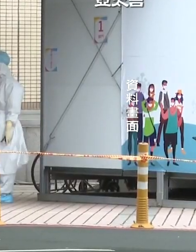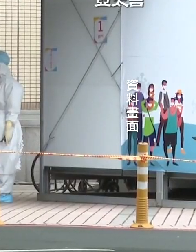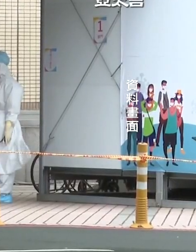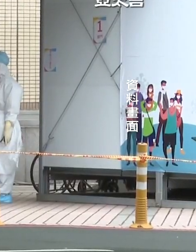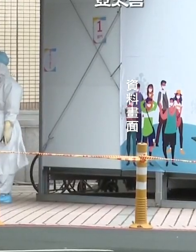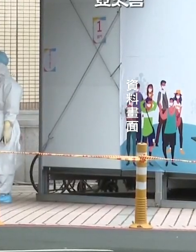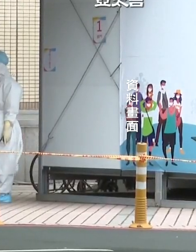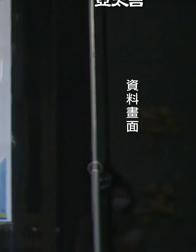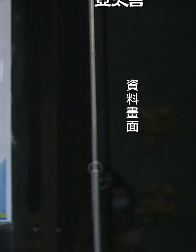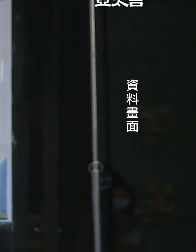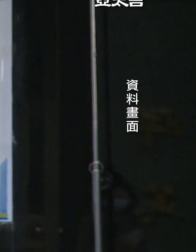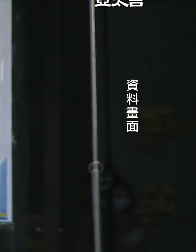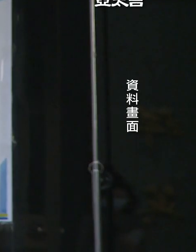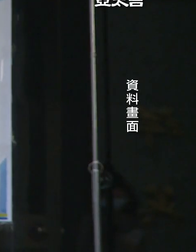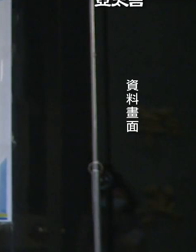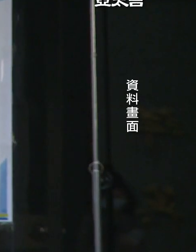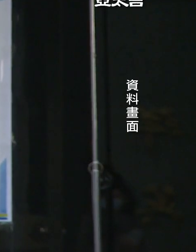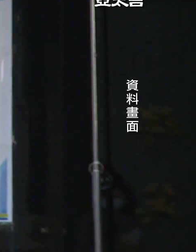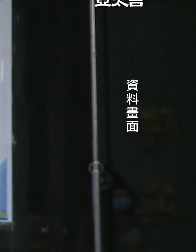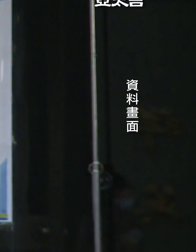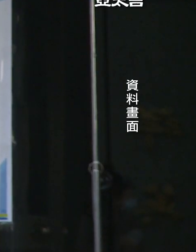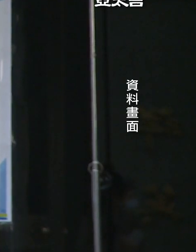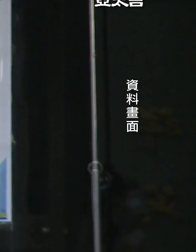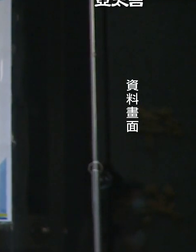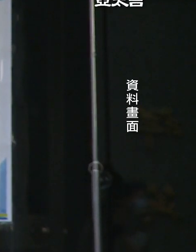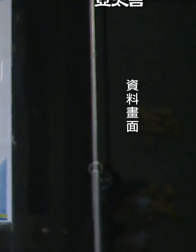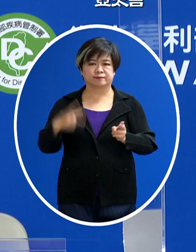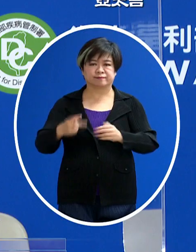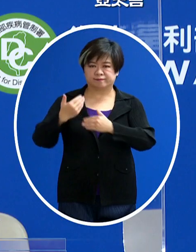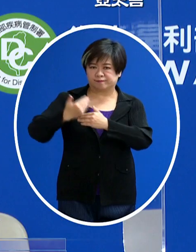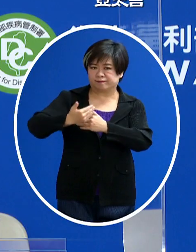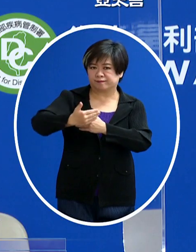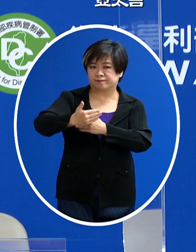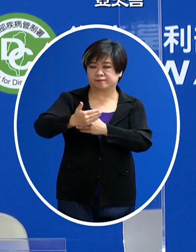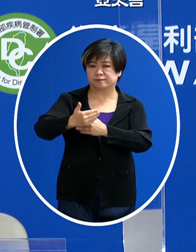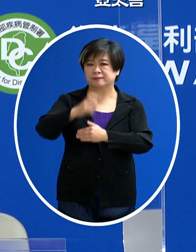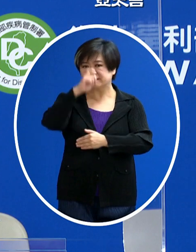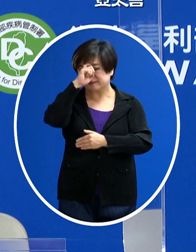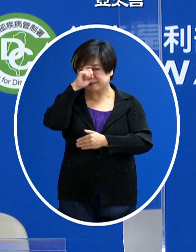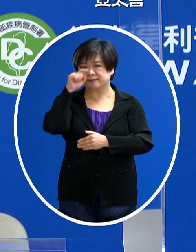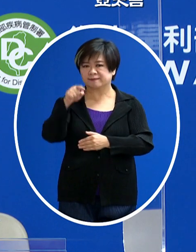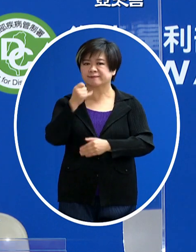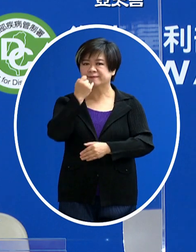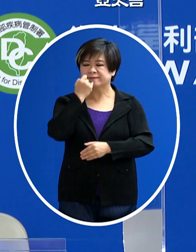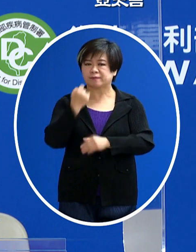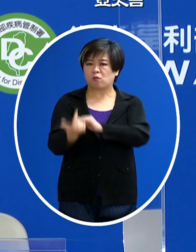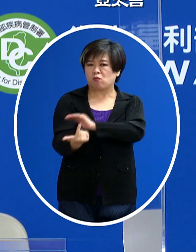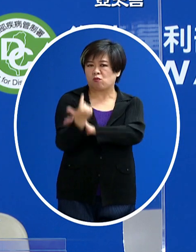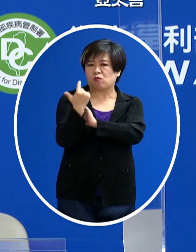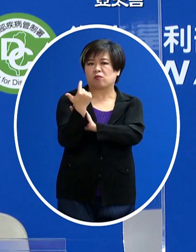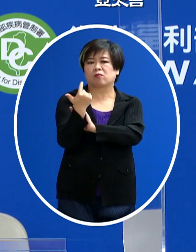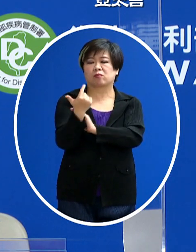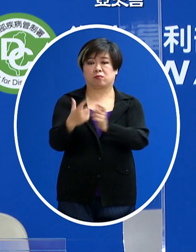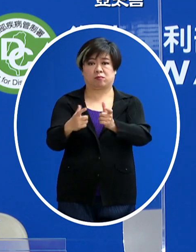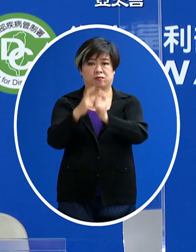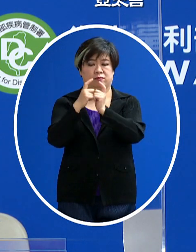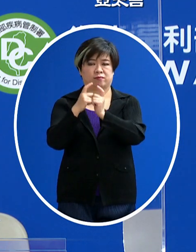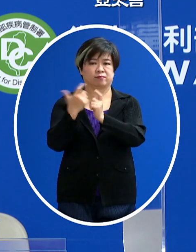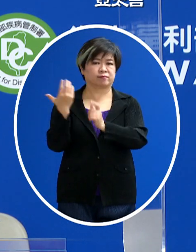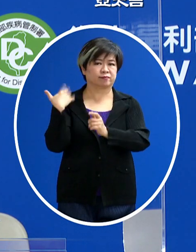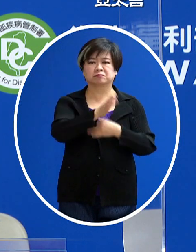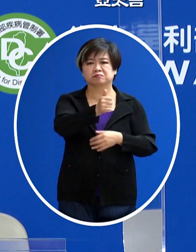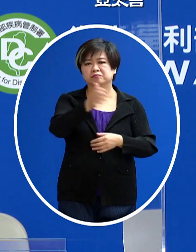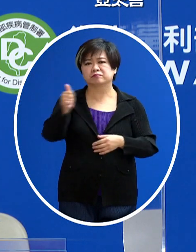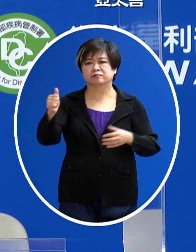桃危机落幕，即日起逐步恢复营运。 那我们也希望它能够尽速的恢复它原来的一个